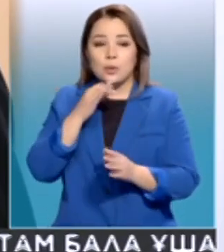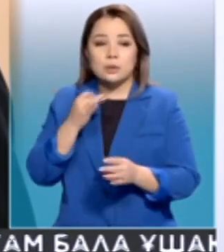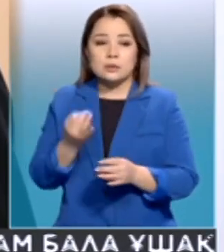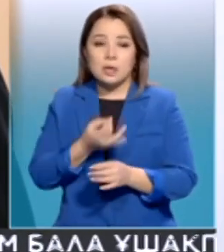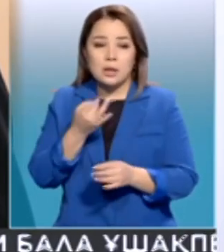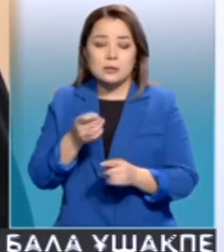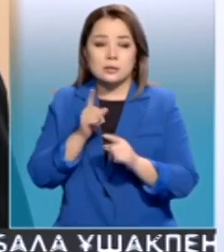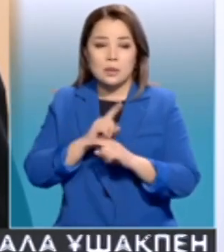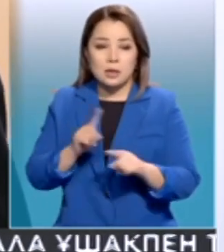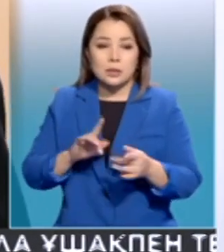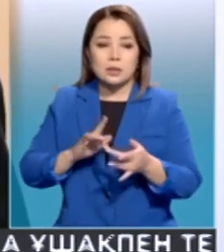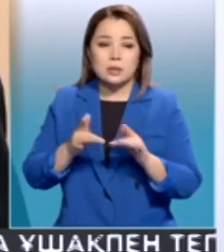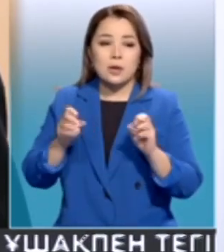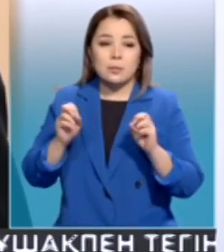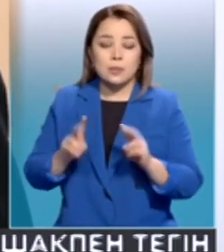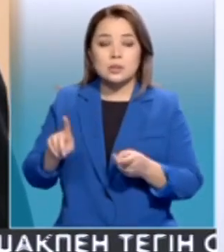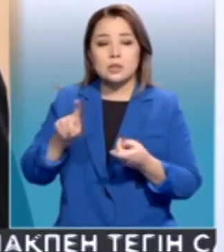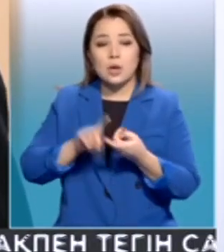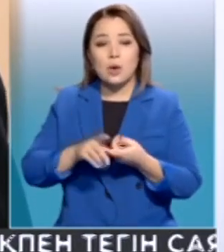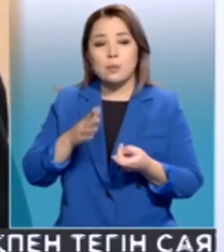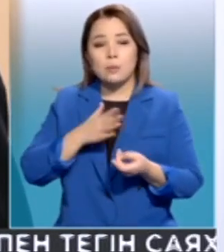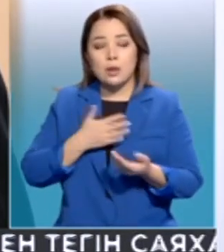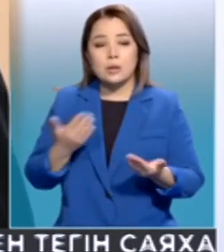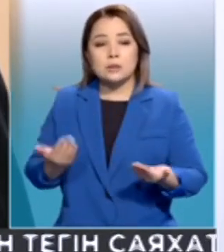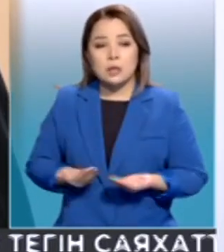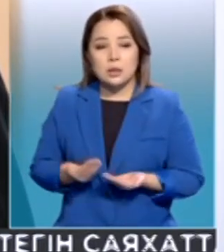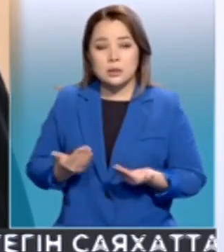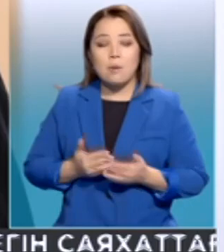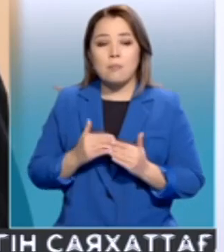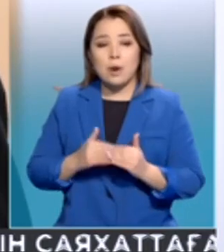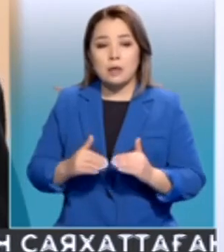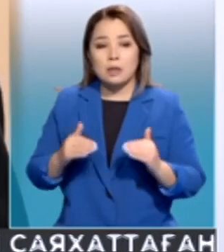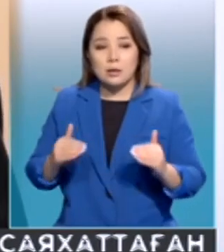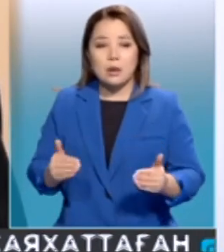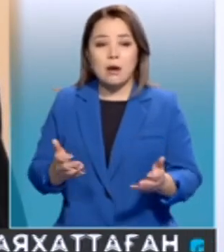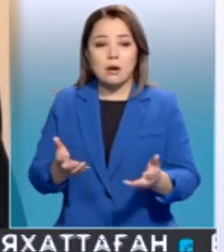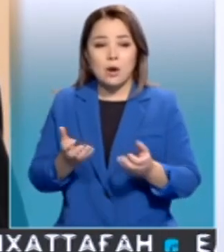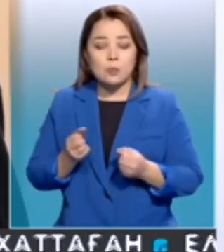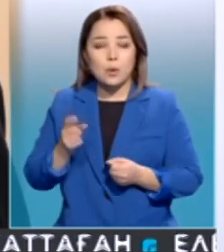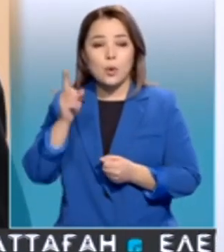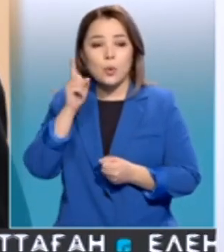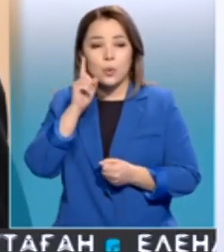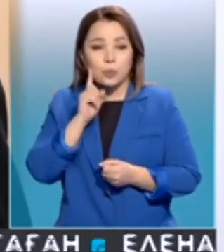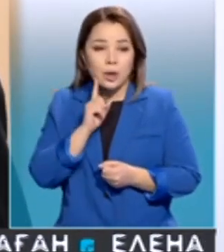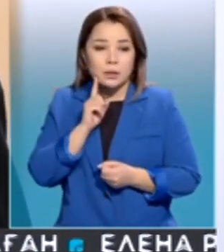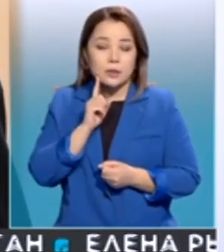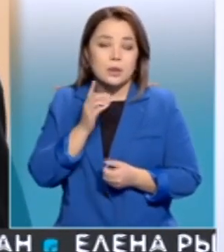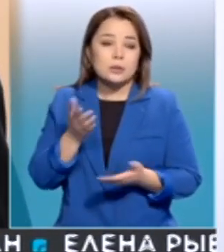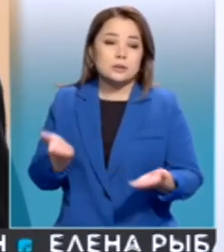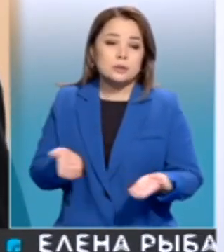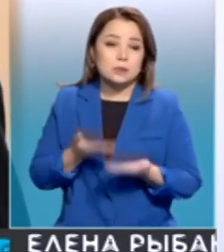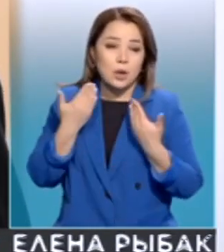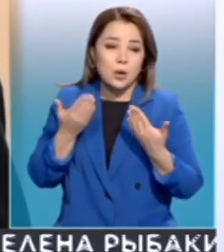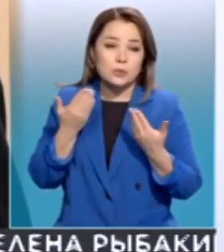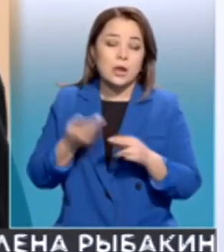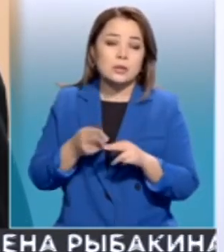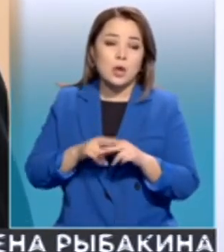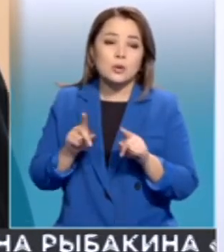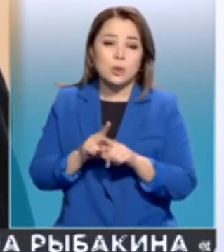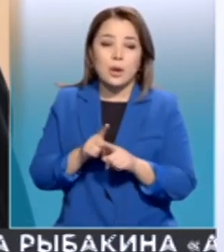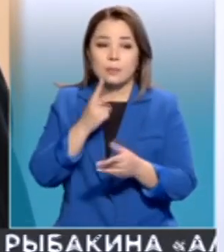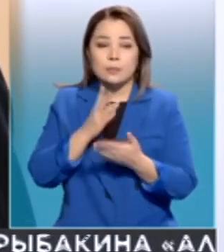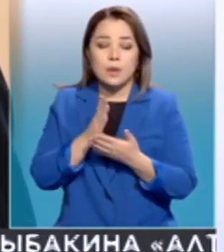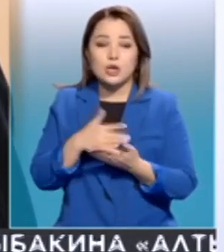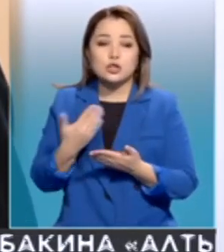көптеген әлеуметтік желілер соған байланысты біздің жаңағы балаларға қабылдауға да оңай. Оны манағы арғарай